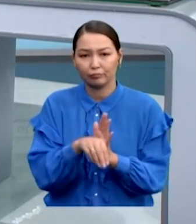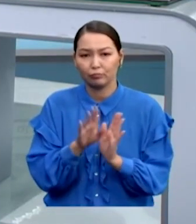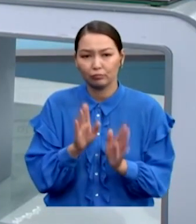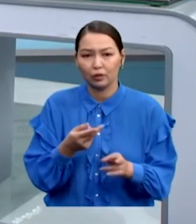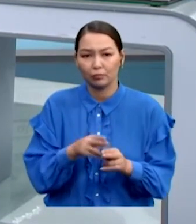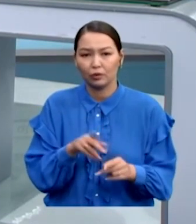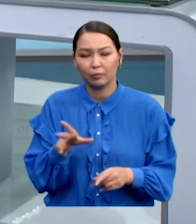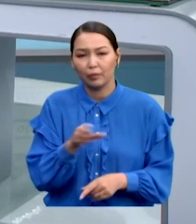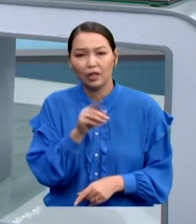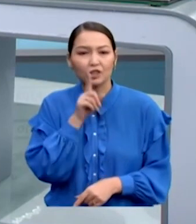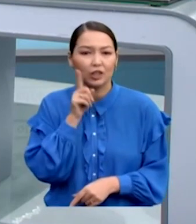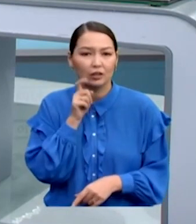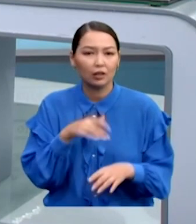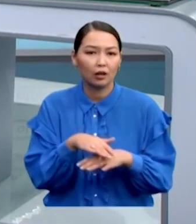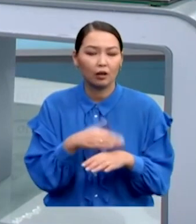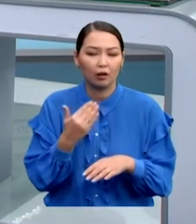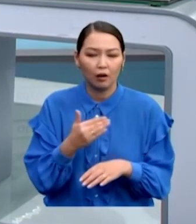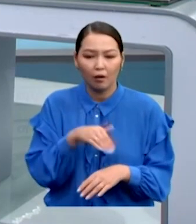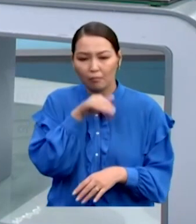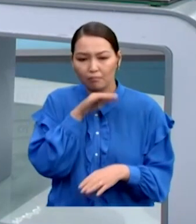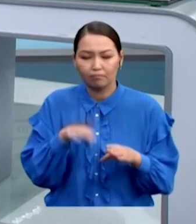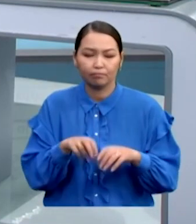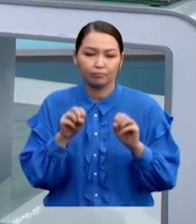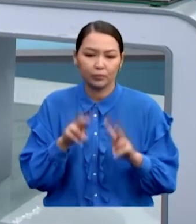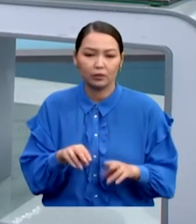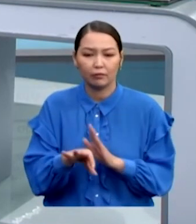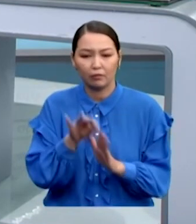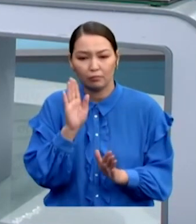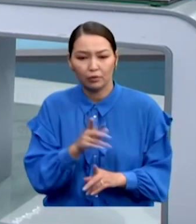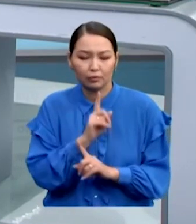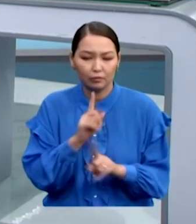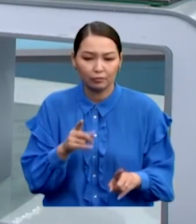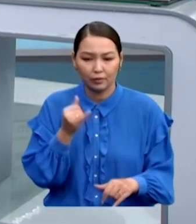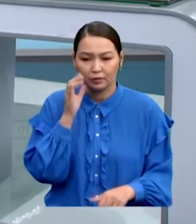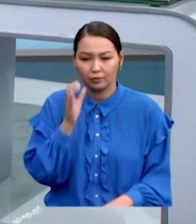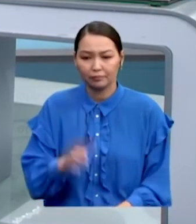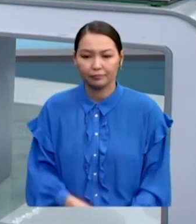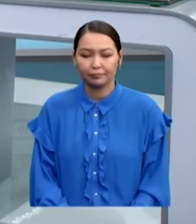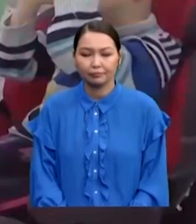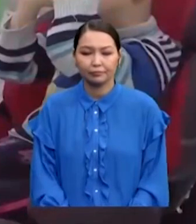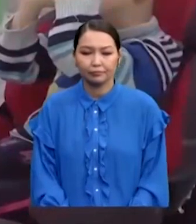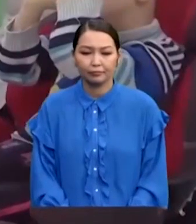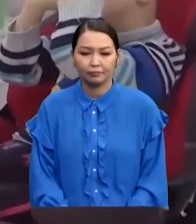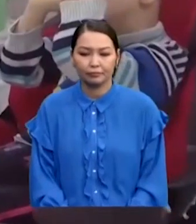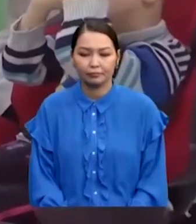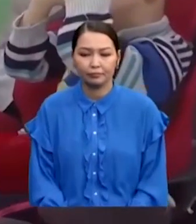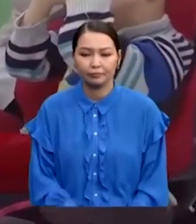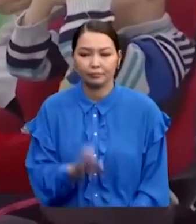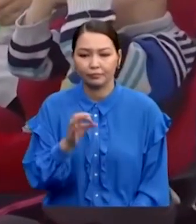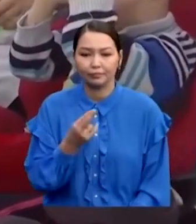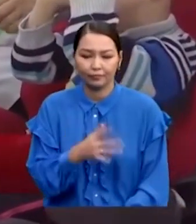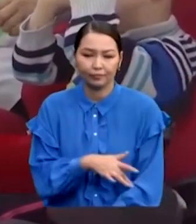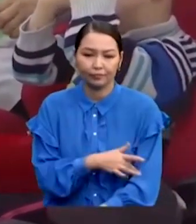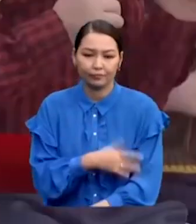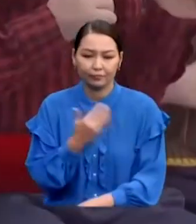бәрі жастардың осы салаға келуіне себеп бола ала ма? Сымбат Серікқызы тарқатады. Әлеуметтік қызметкер